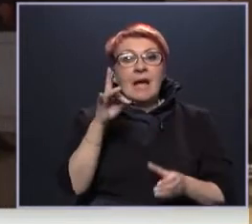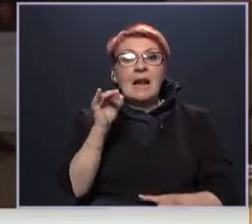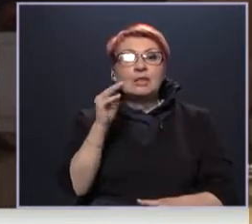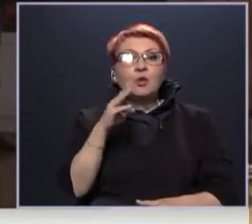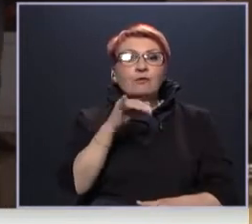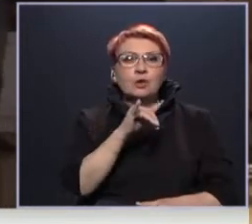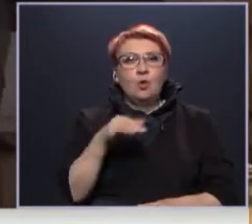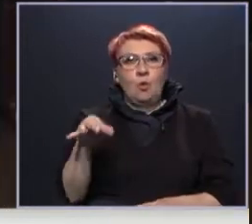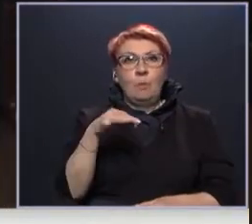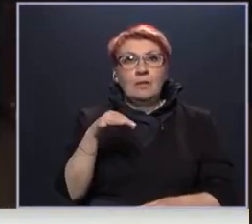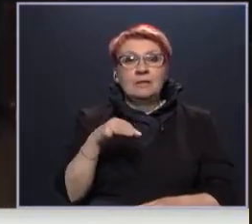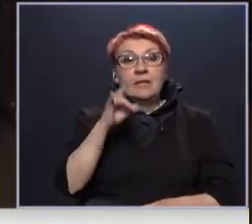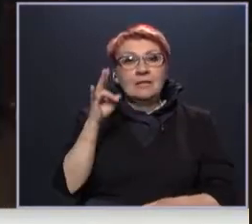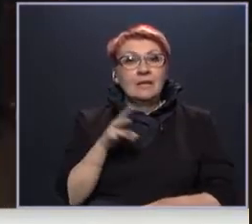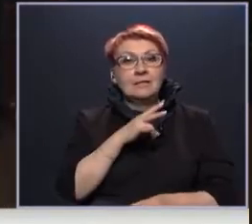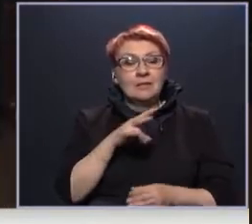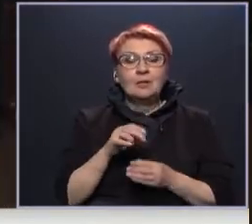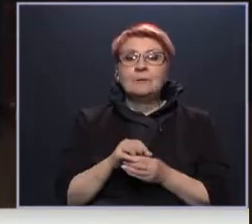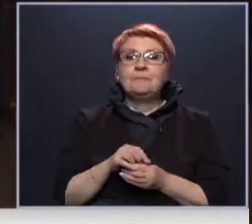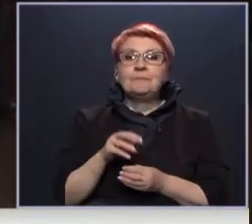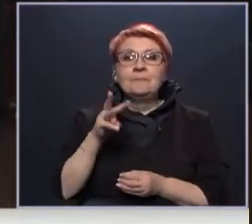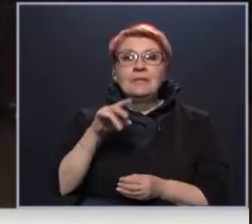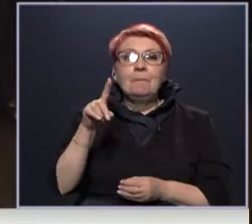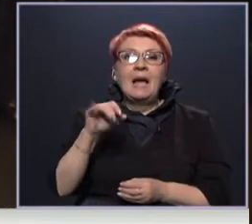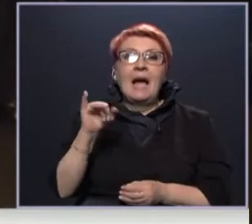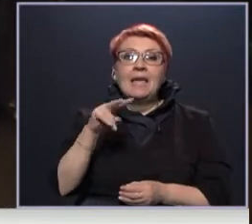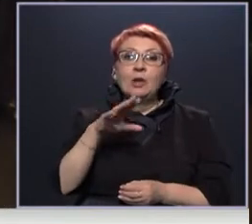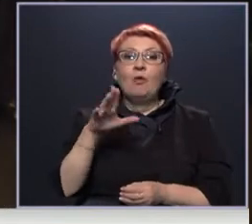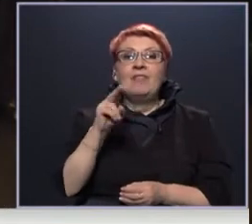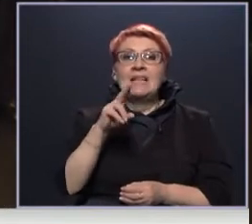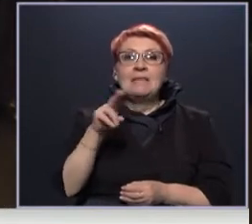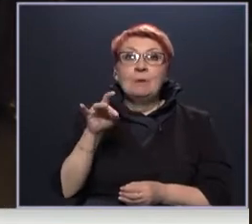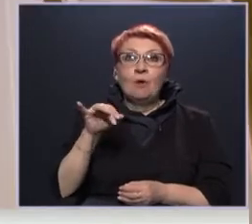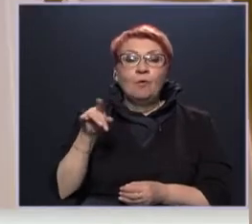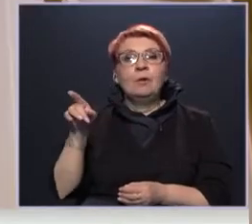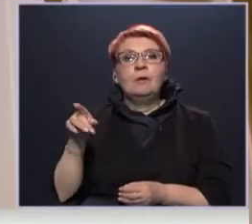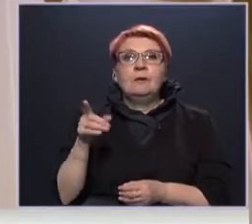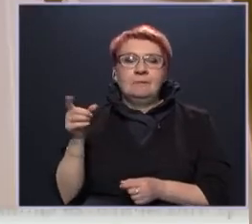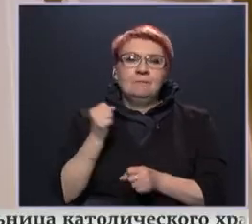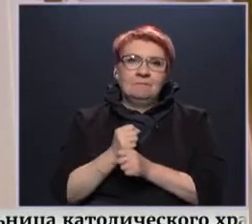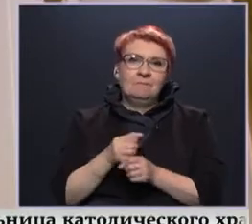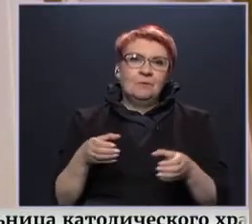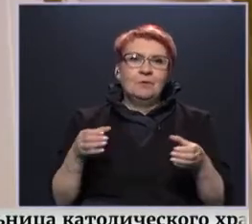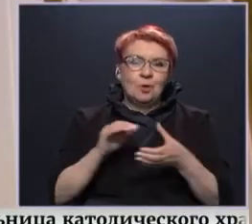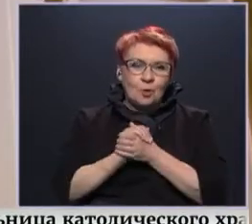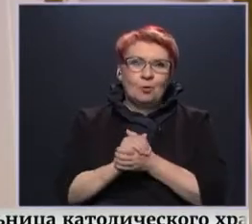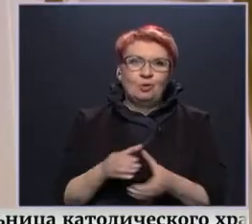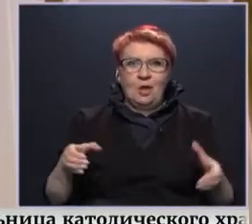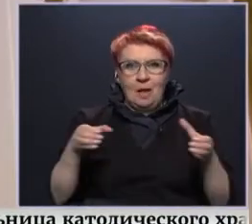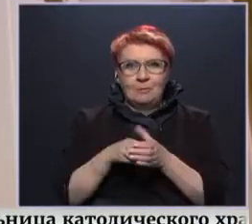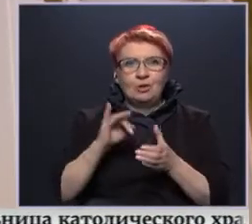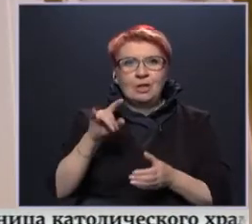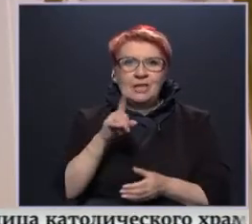область. Настоятелю храма, иеромонаху Михаилу Владимирову, удалось создать на приходе дружную общину из